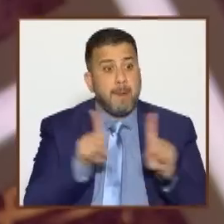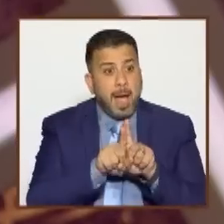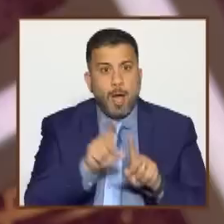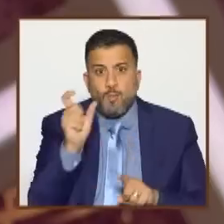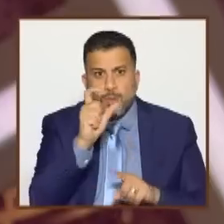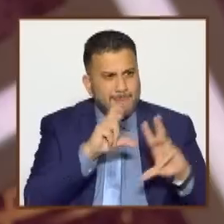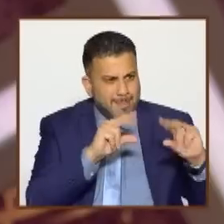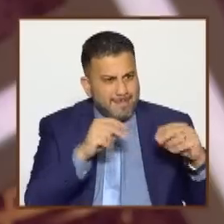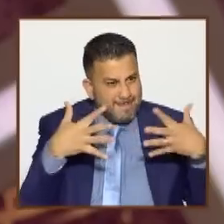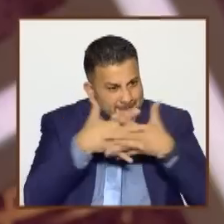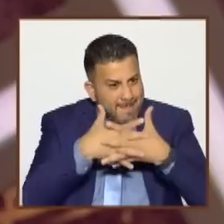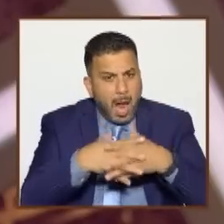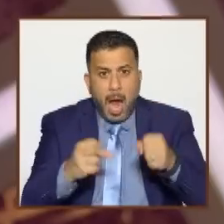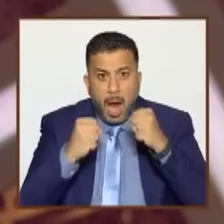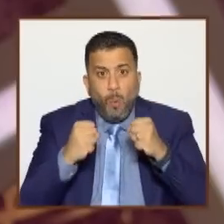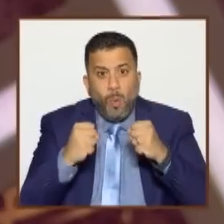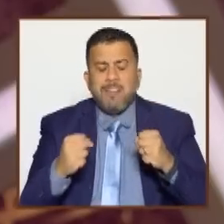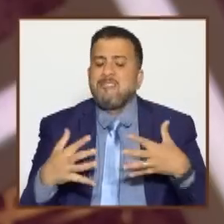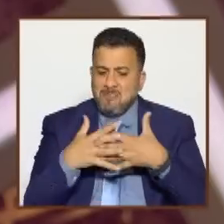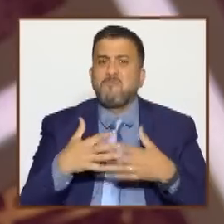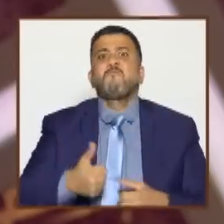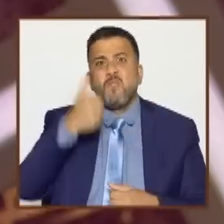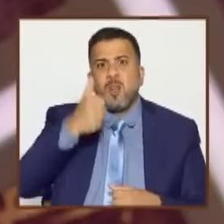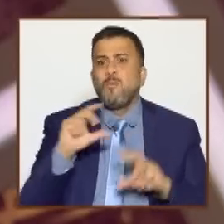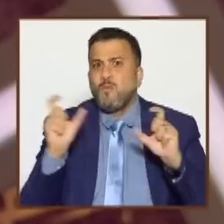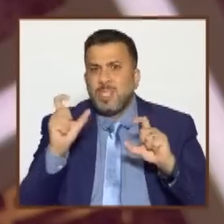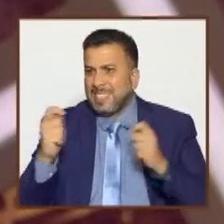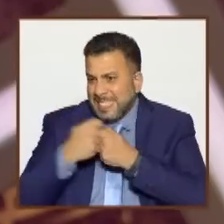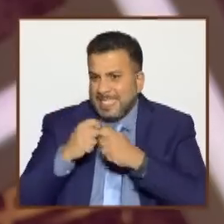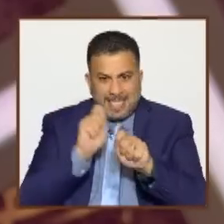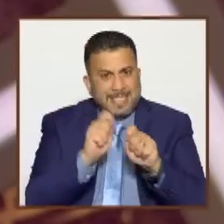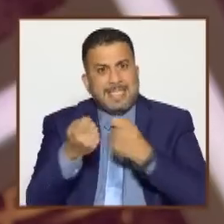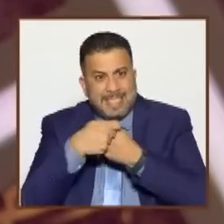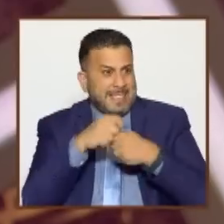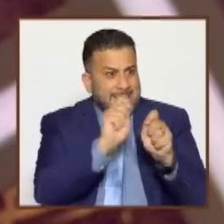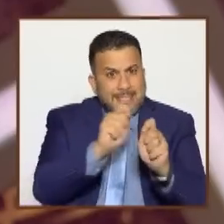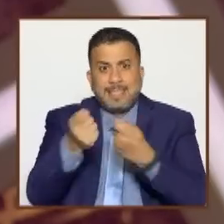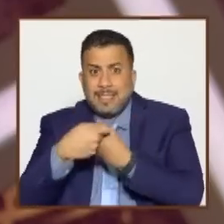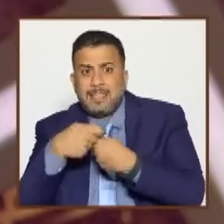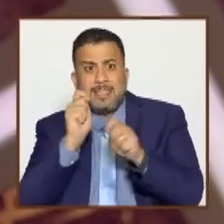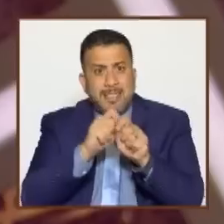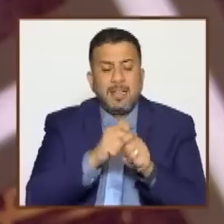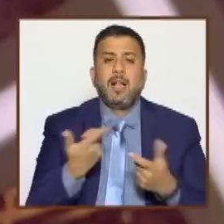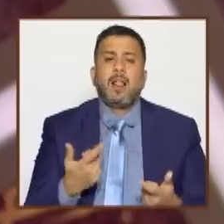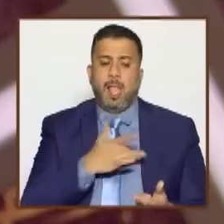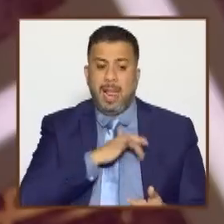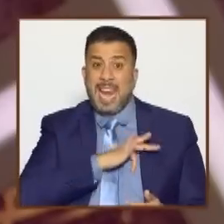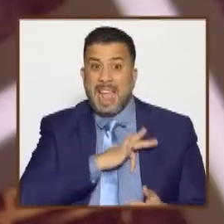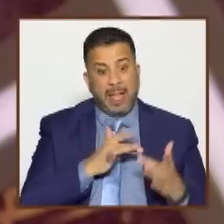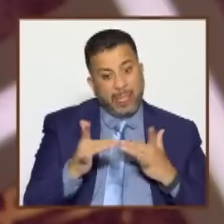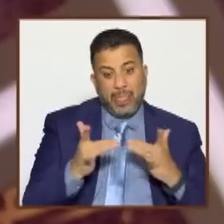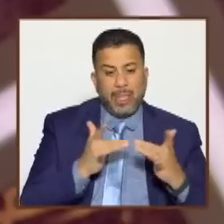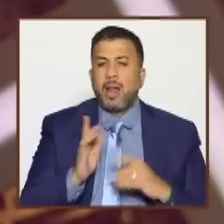أنه يتلمس ما هي الأسباب التي جعلت نيته تتقلب عليه وتتفلت